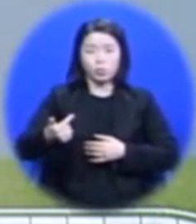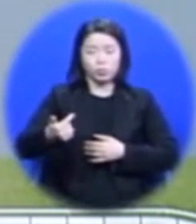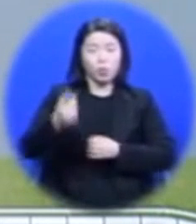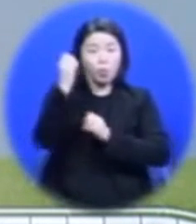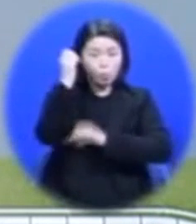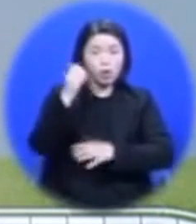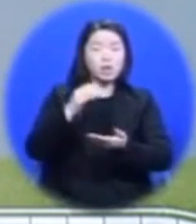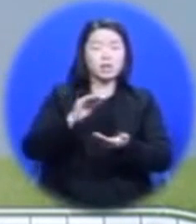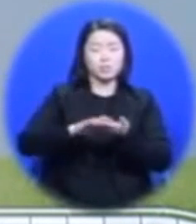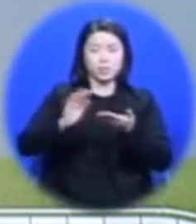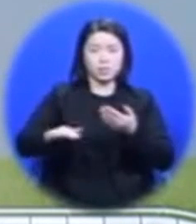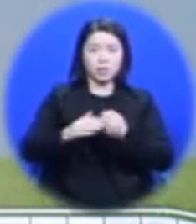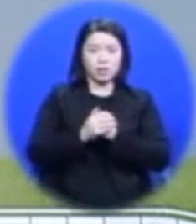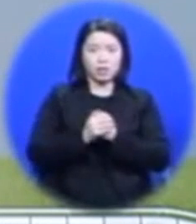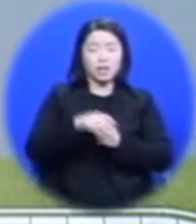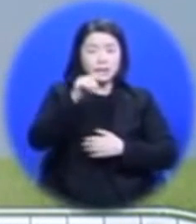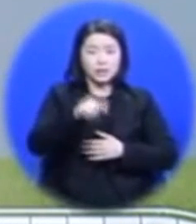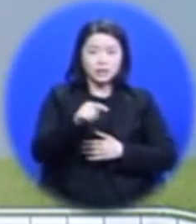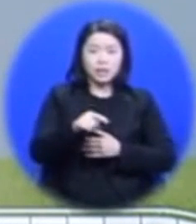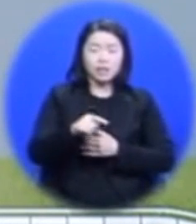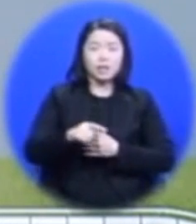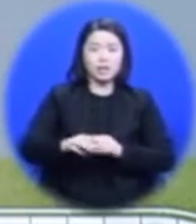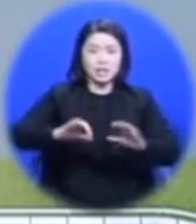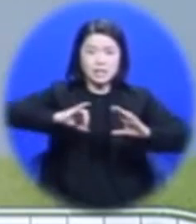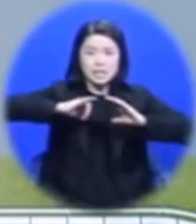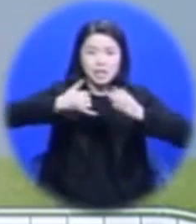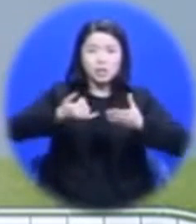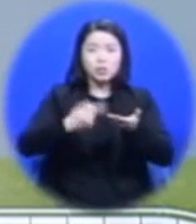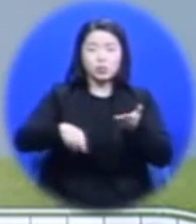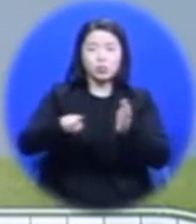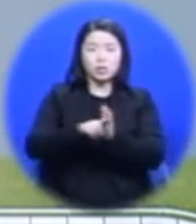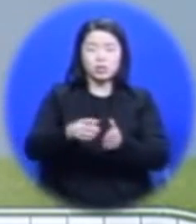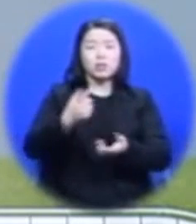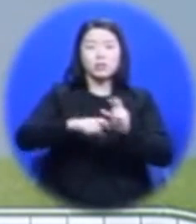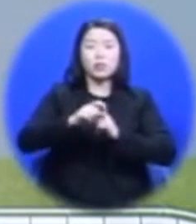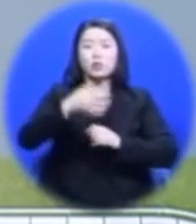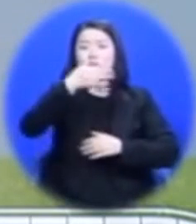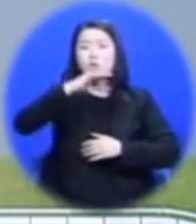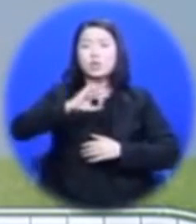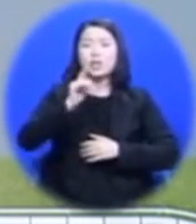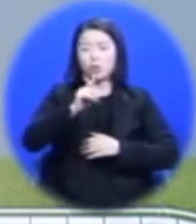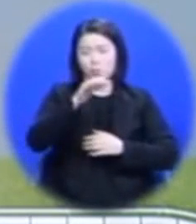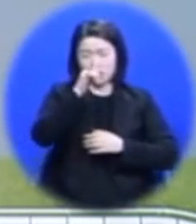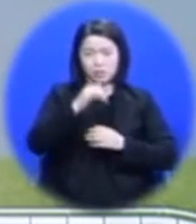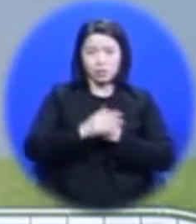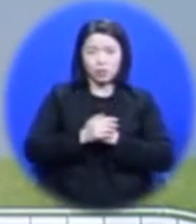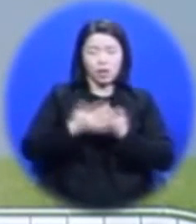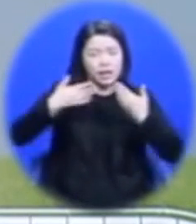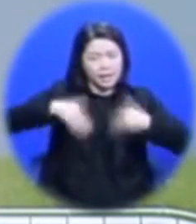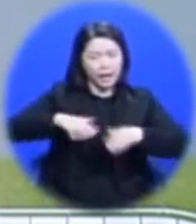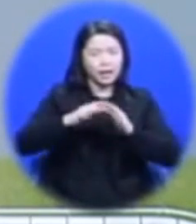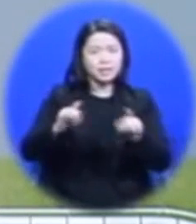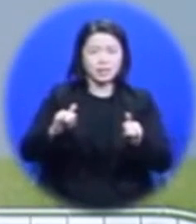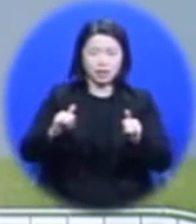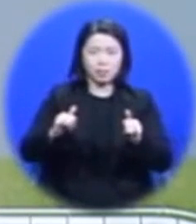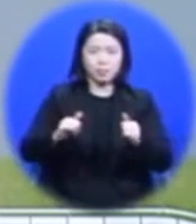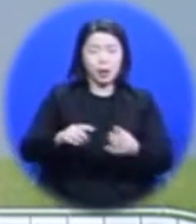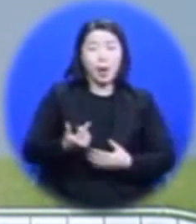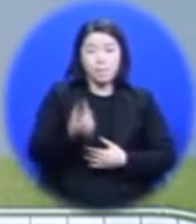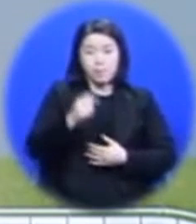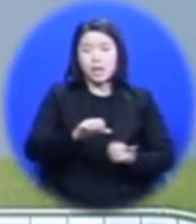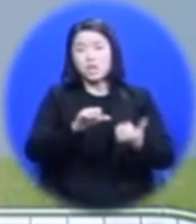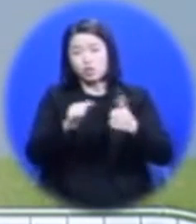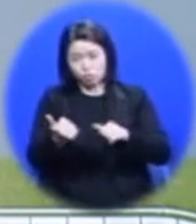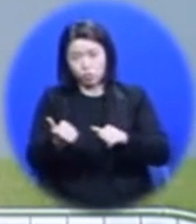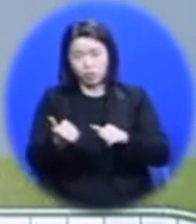약육강식입니다. 그리고 그게 인류를 위해서 더 유익해요. 약한 사람, 빨리 죽어주는